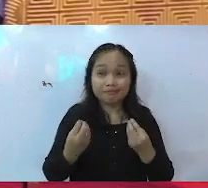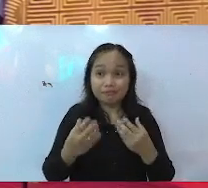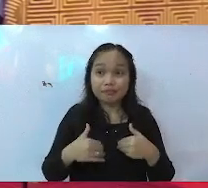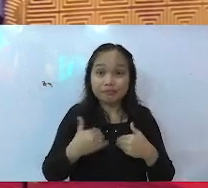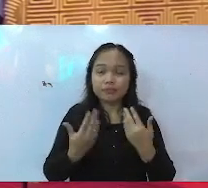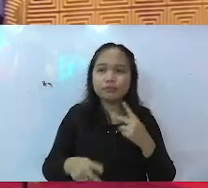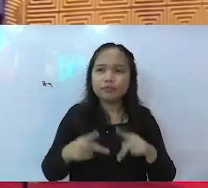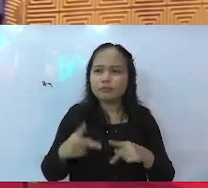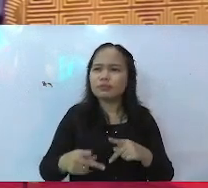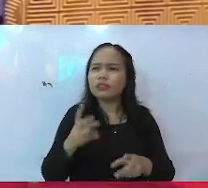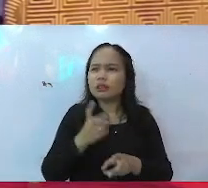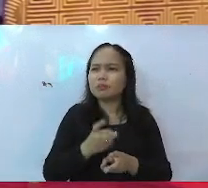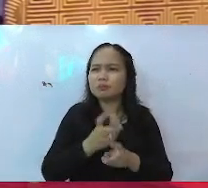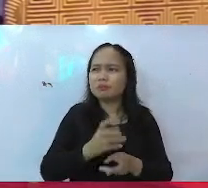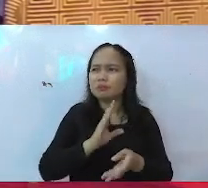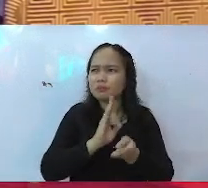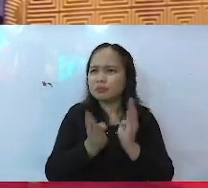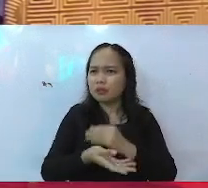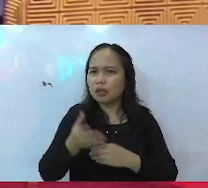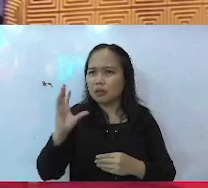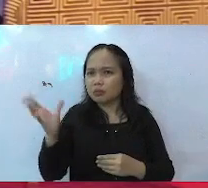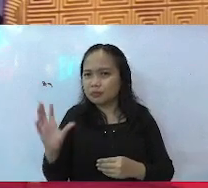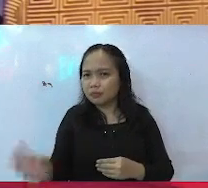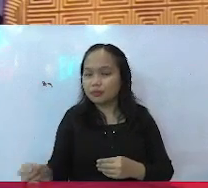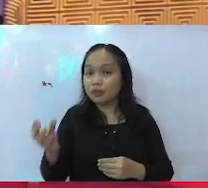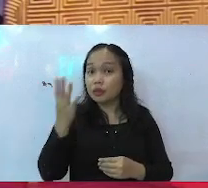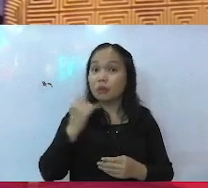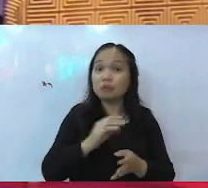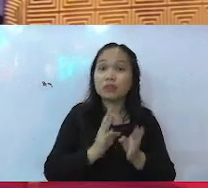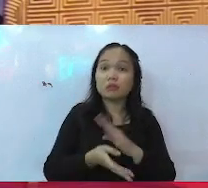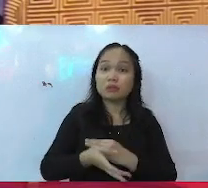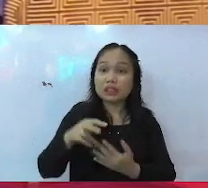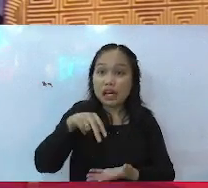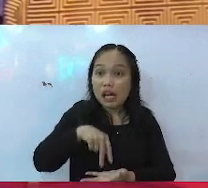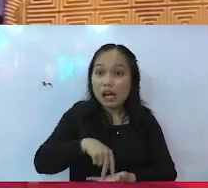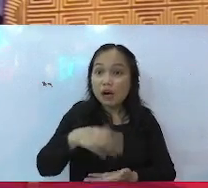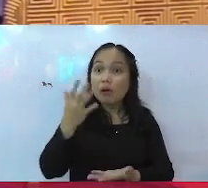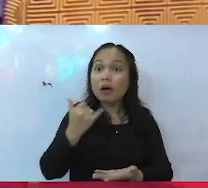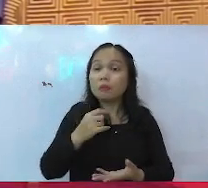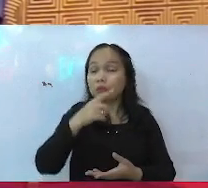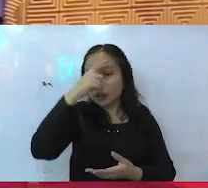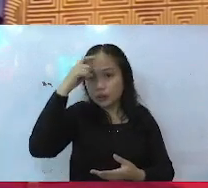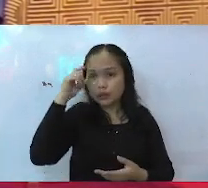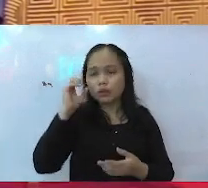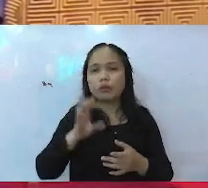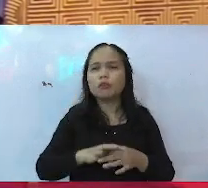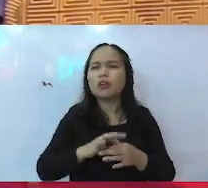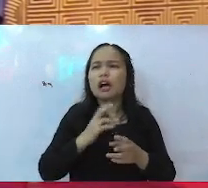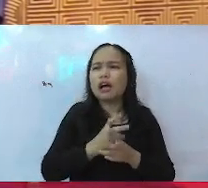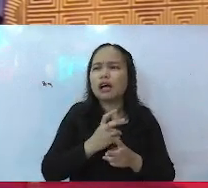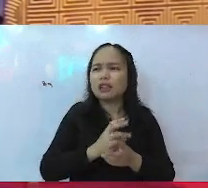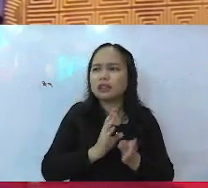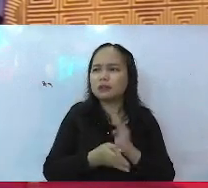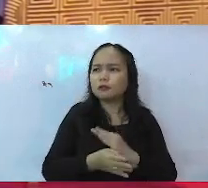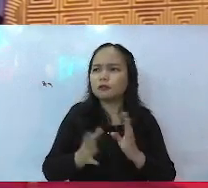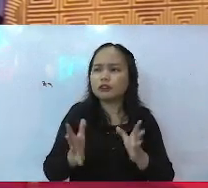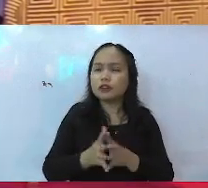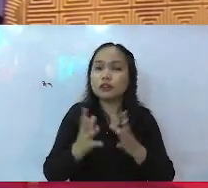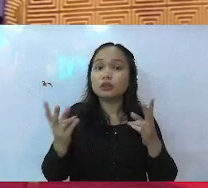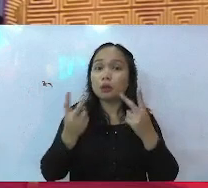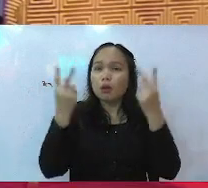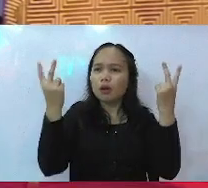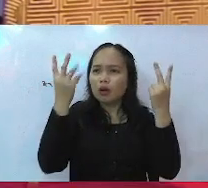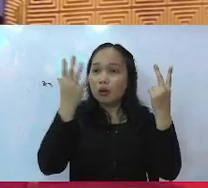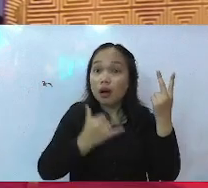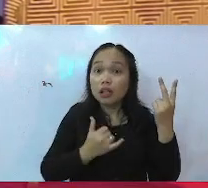nahihirapan mag-stand out nahihirapan na silang mag-stand up doon sa pagiging Victorious nila kaya nga Tingan ninyo